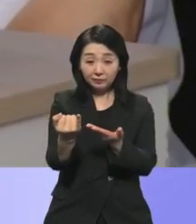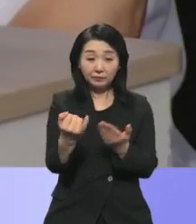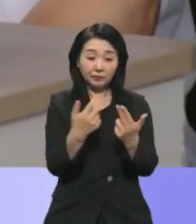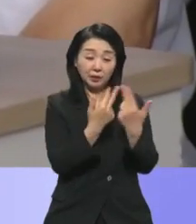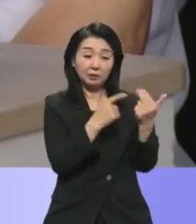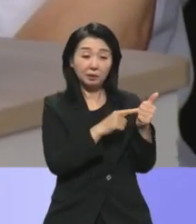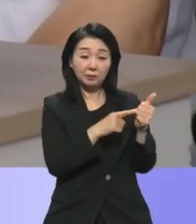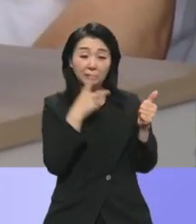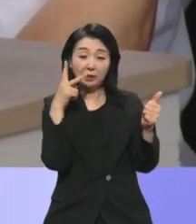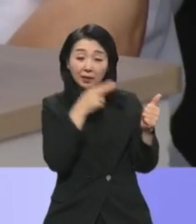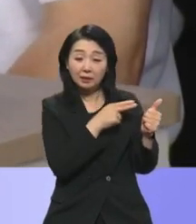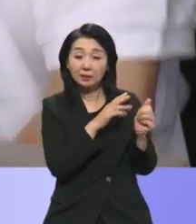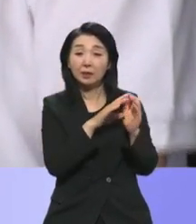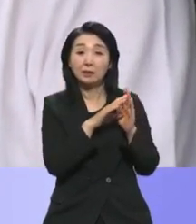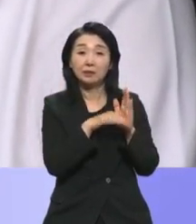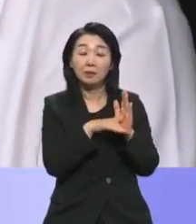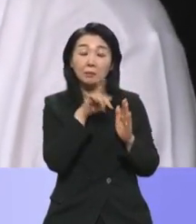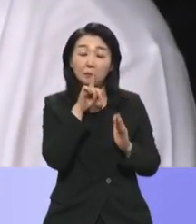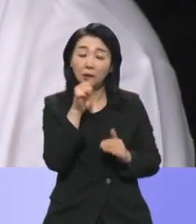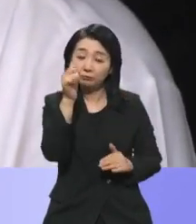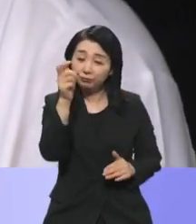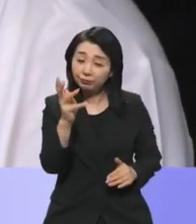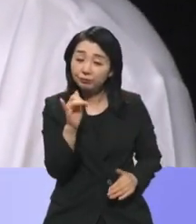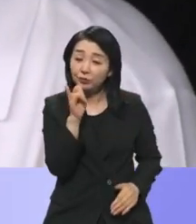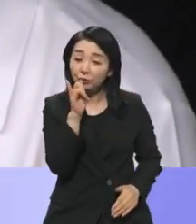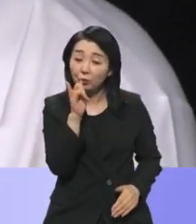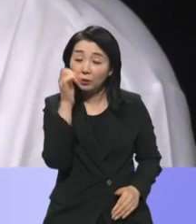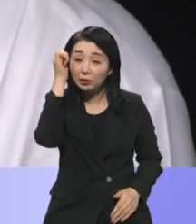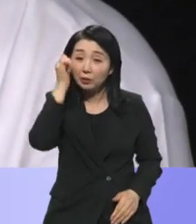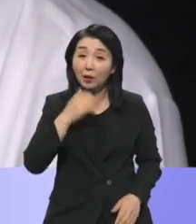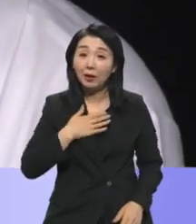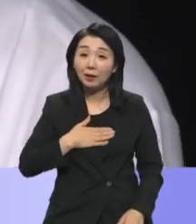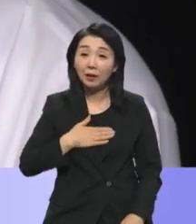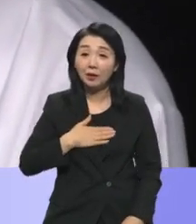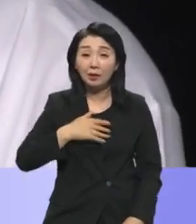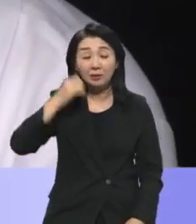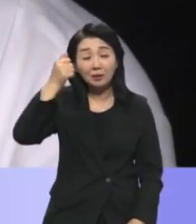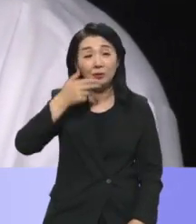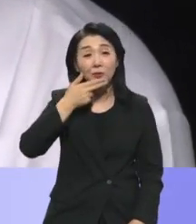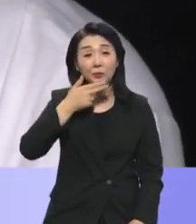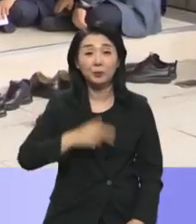대표가 처음에 단식 시작할 때 걸었던 몇 개의 분명히 기억하세요